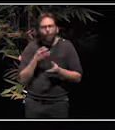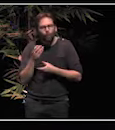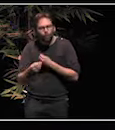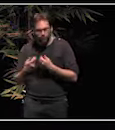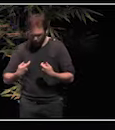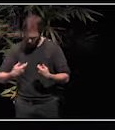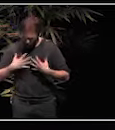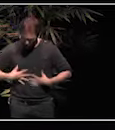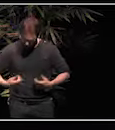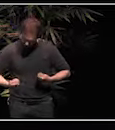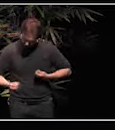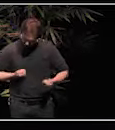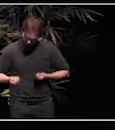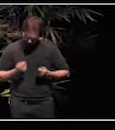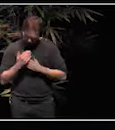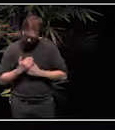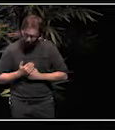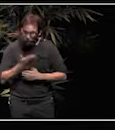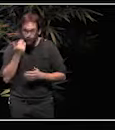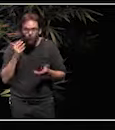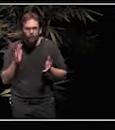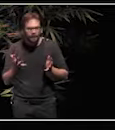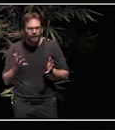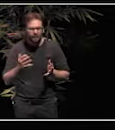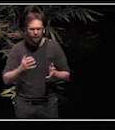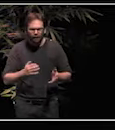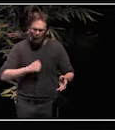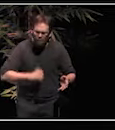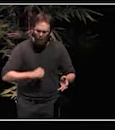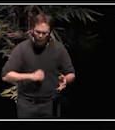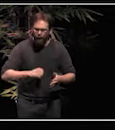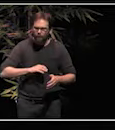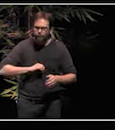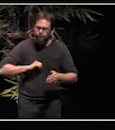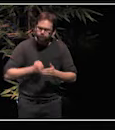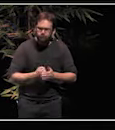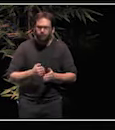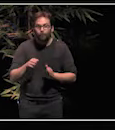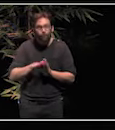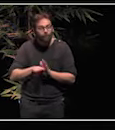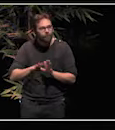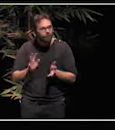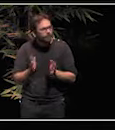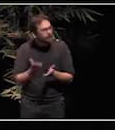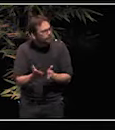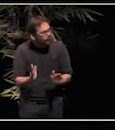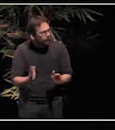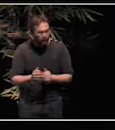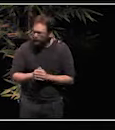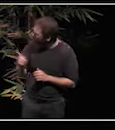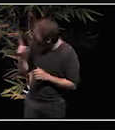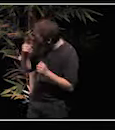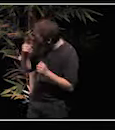peu plus, qu'elles se protègent, qu'elles se rentrent moins dedans, on va dire. Les sportifs diraient volontiers ça. Est-ce que tu es d'accord avec ça? Est-ce que tu penses que les femmes se